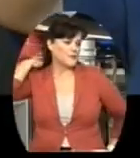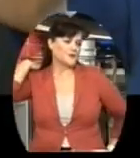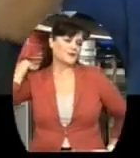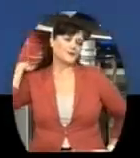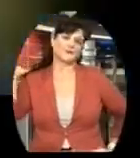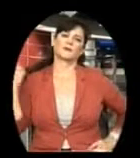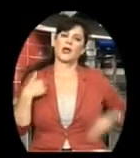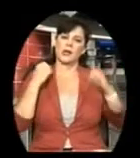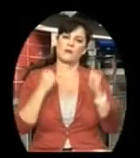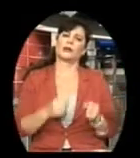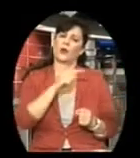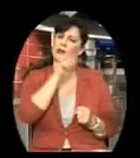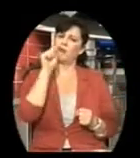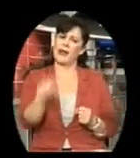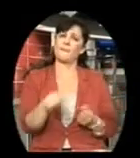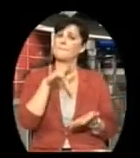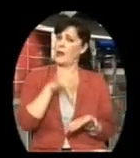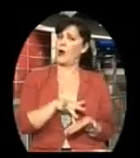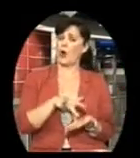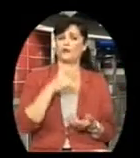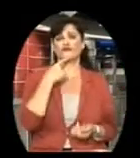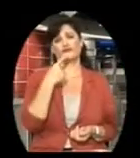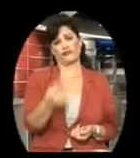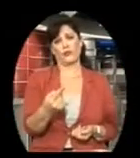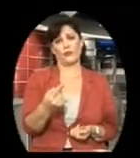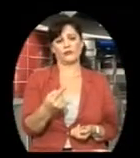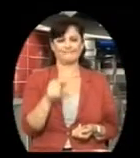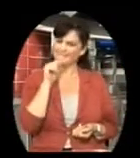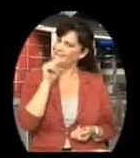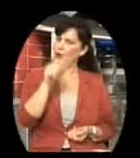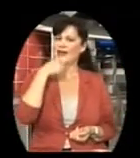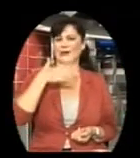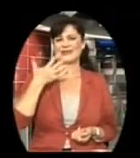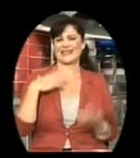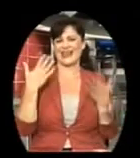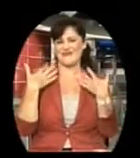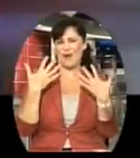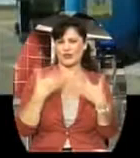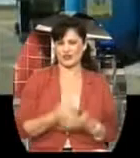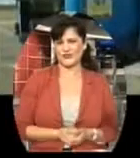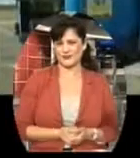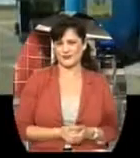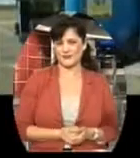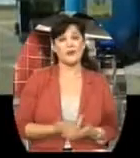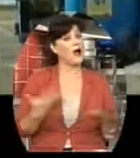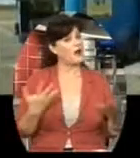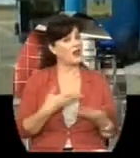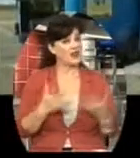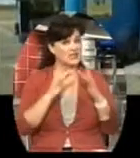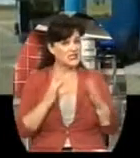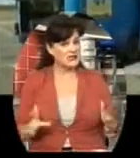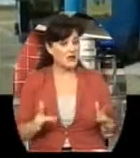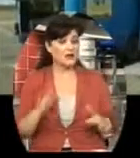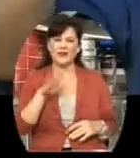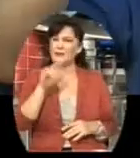שלום לכם, אני בטוח שלא פעם אתם מגיעים לאיזשהו מקום ואומרים, אך, פה הייתי רוצה לנפוש. אבל מה? אין שם צימר וגם לא בא